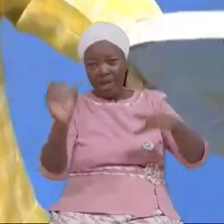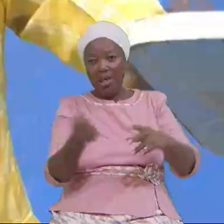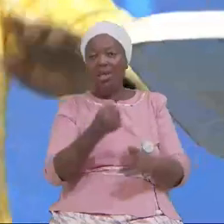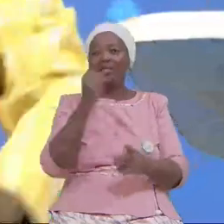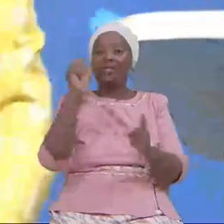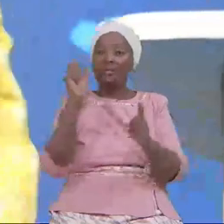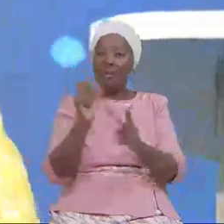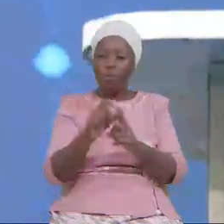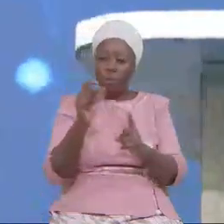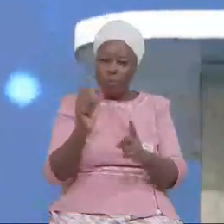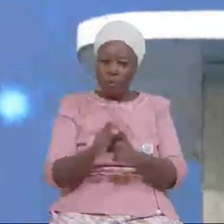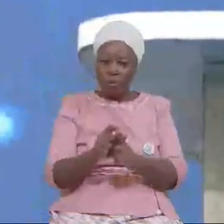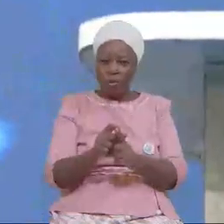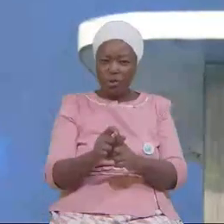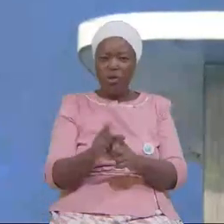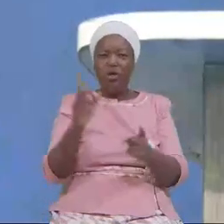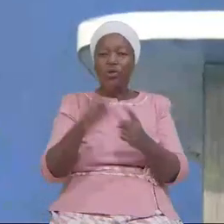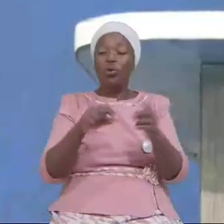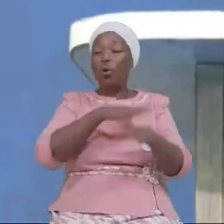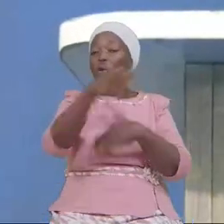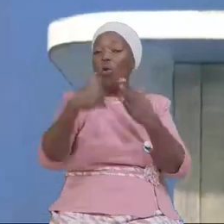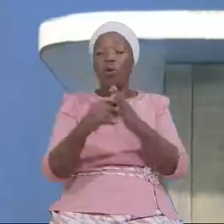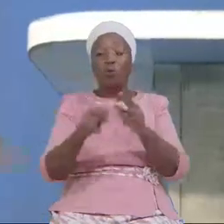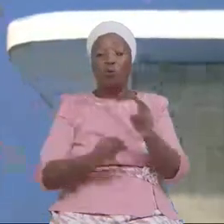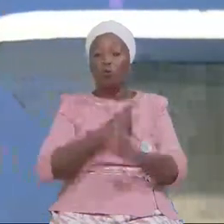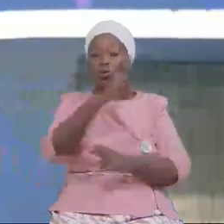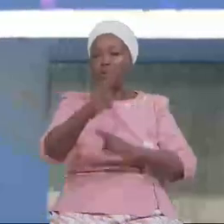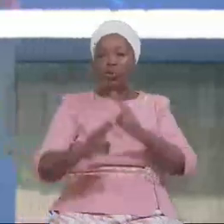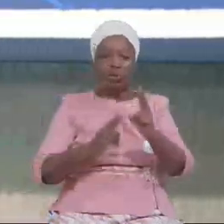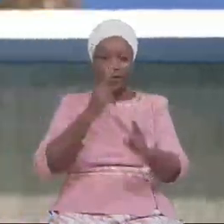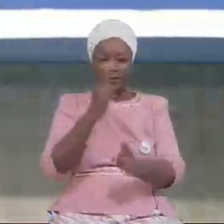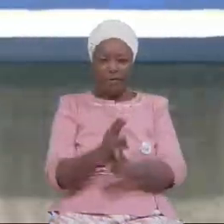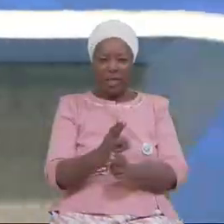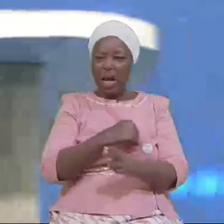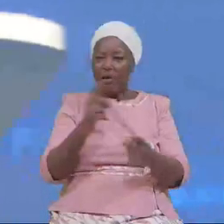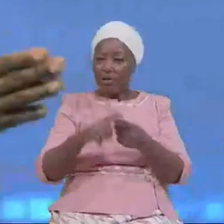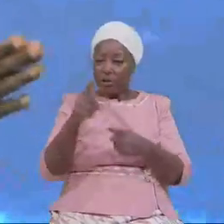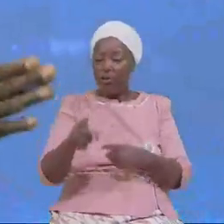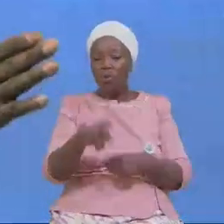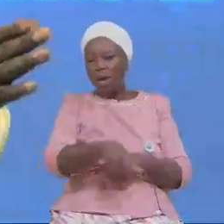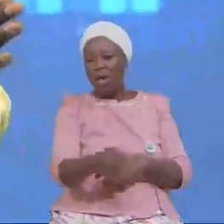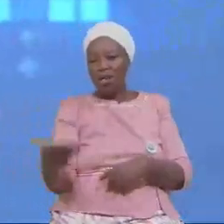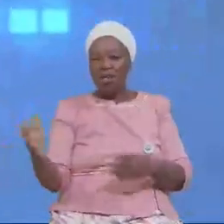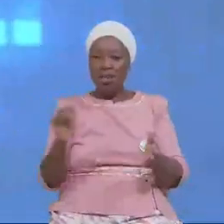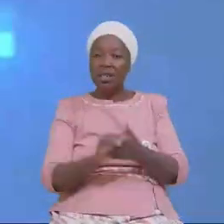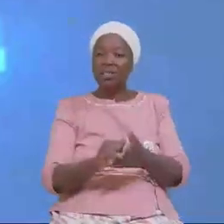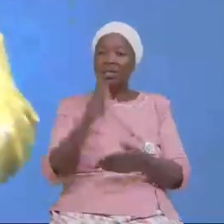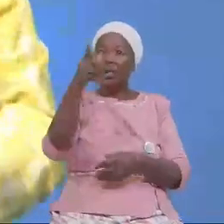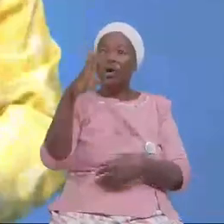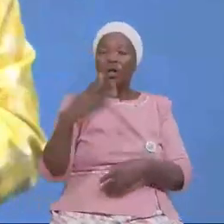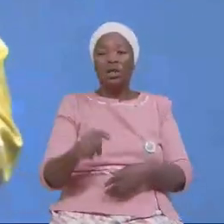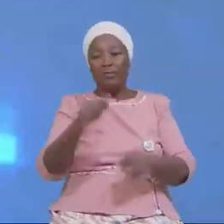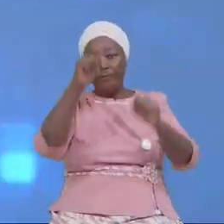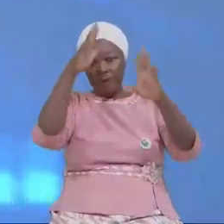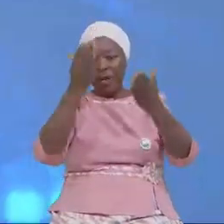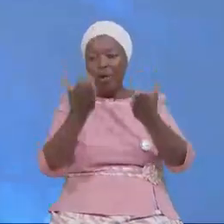Jésus est la parole du Père au monde entier et à vous. Tout ce que Dieu